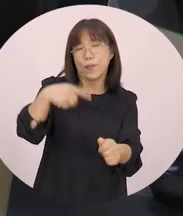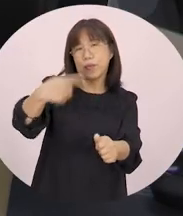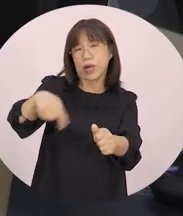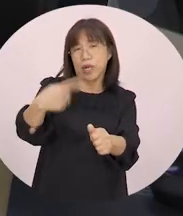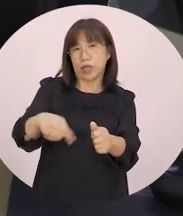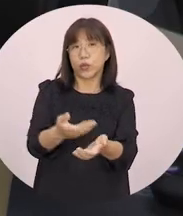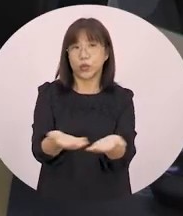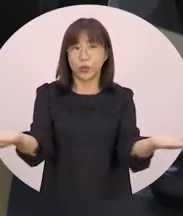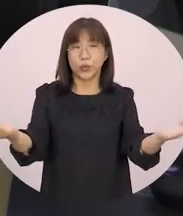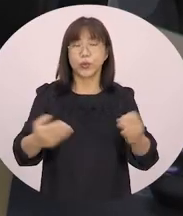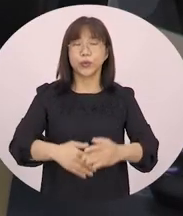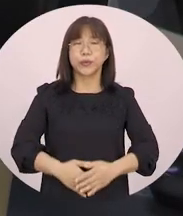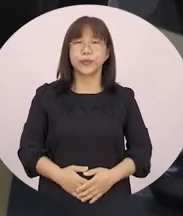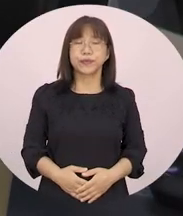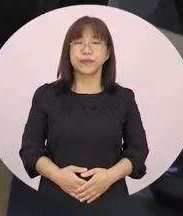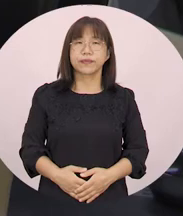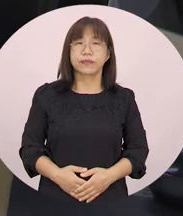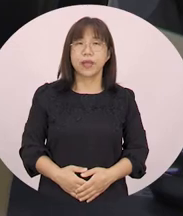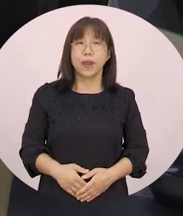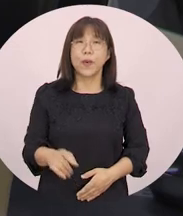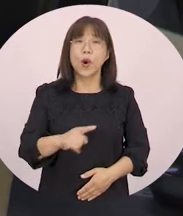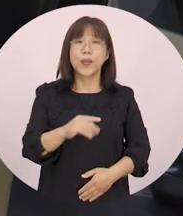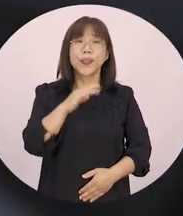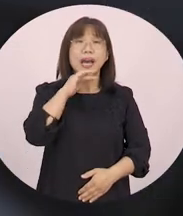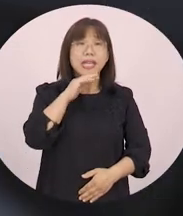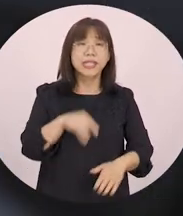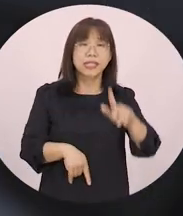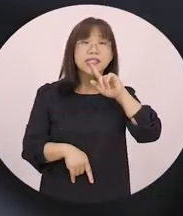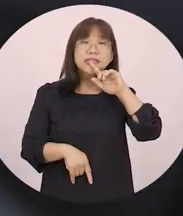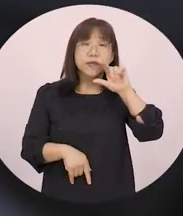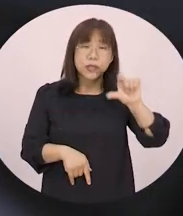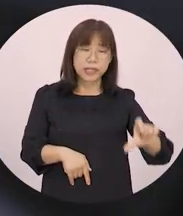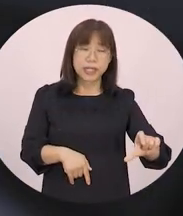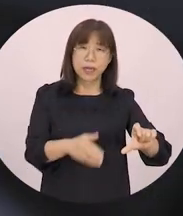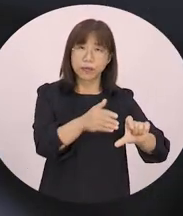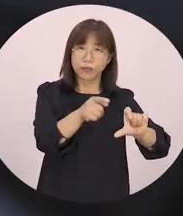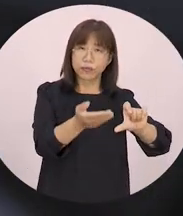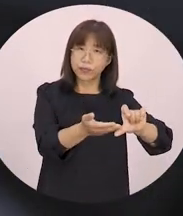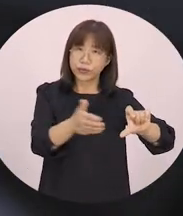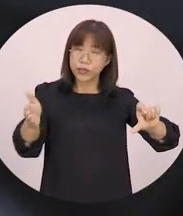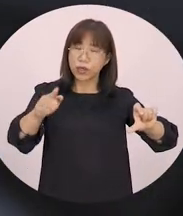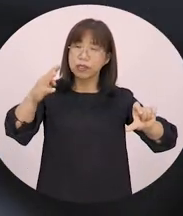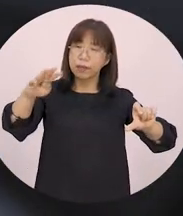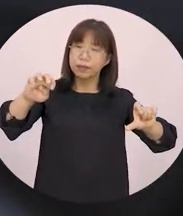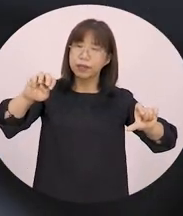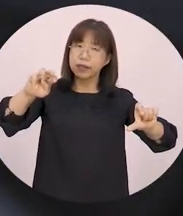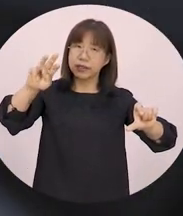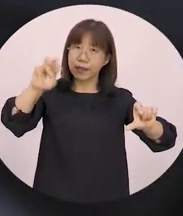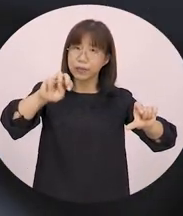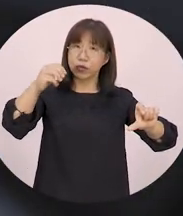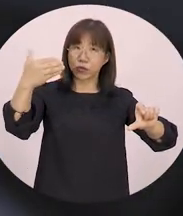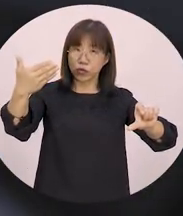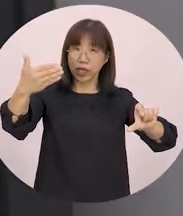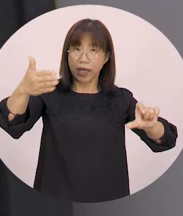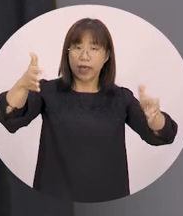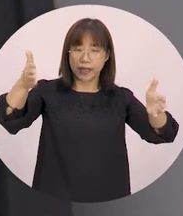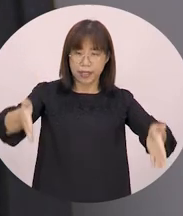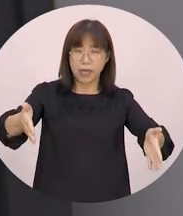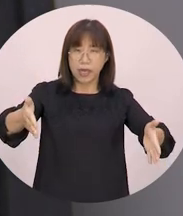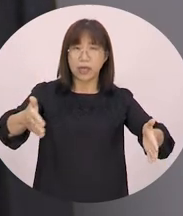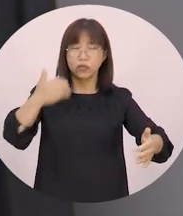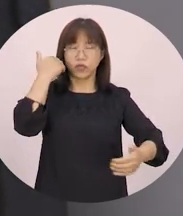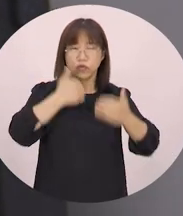실전 시험에 대비할 수 있도록 구성했습니다. 만 15세 이상 39세 이하 청년이면 누구나 무료로 신청할 수